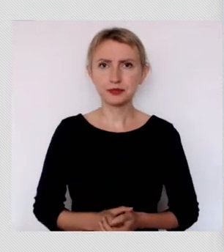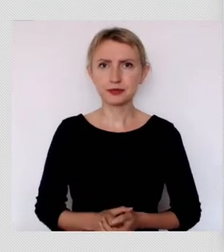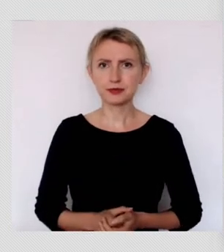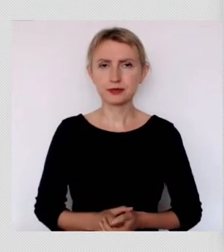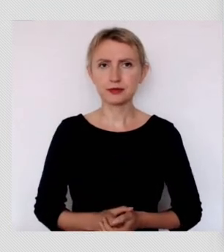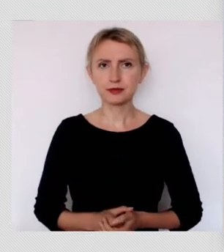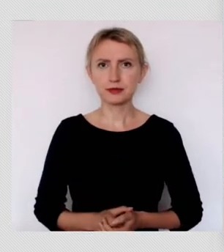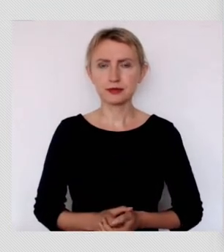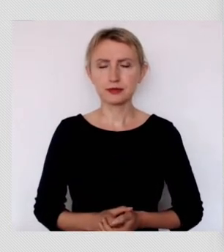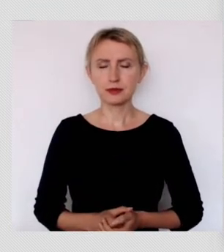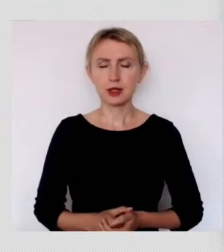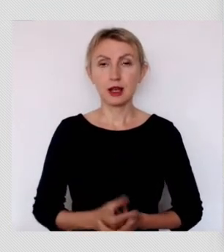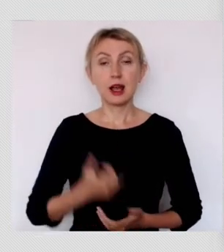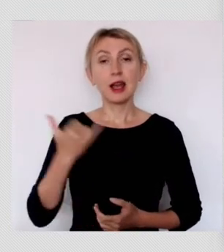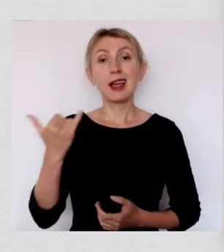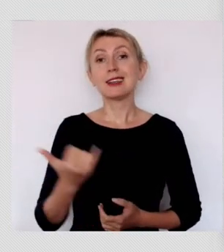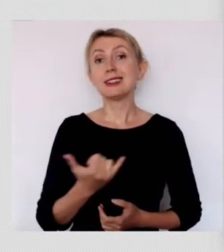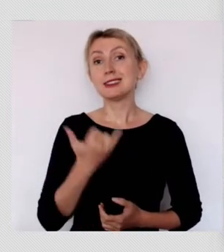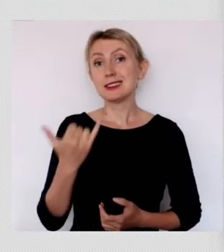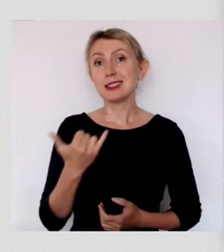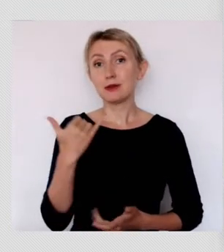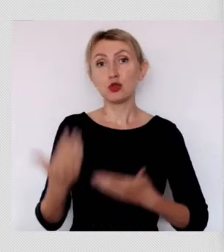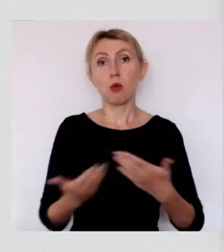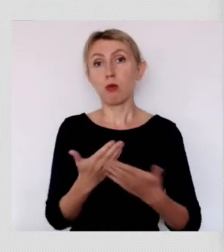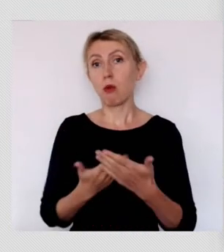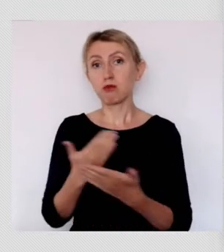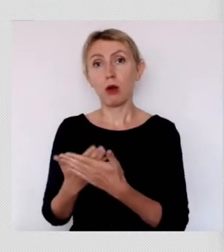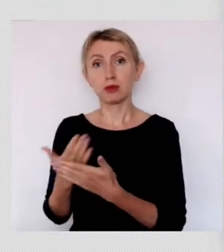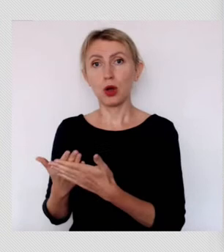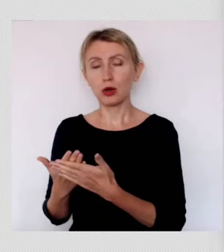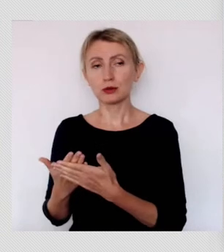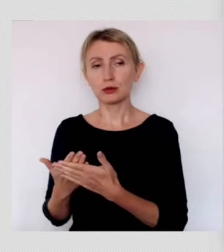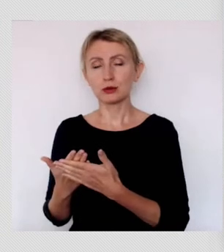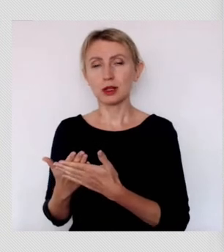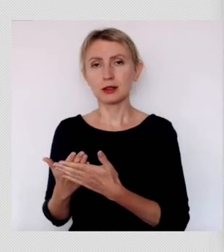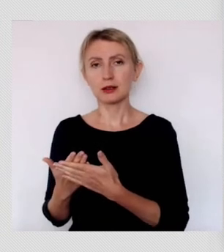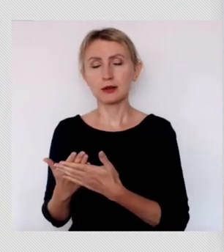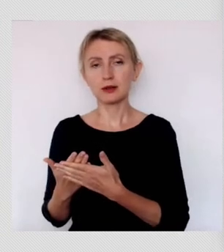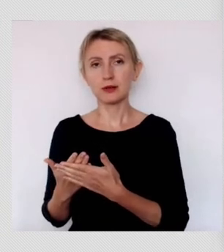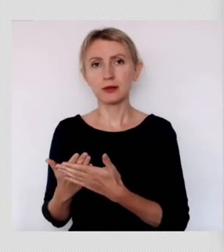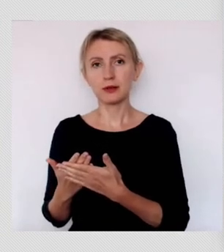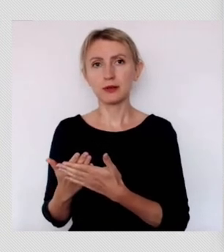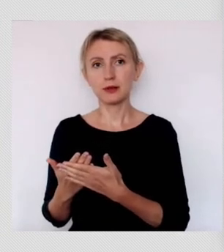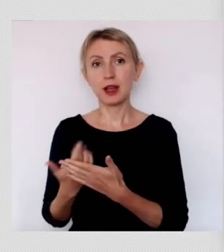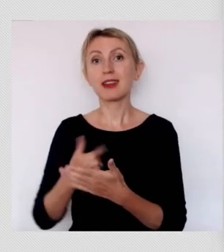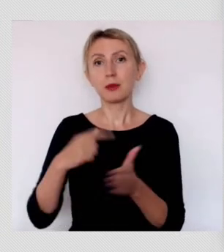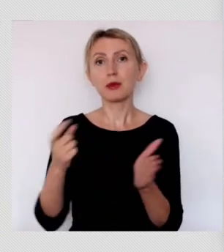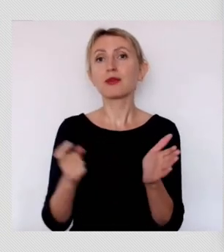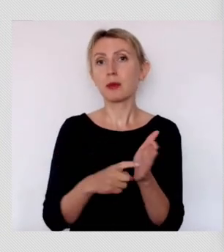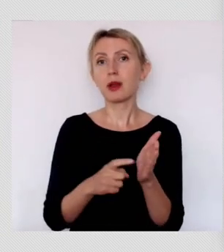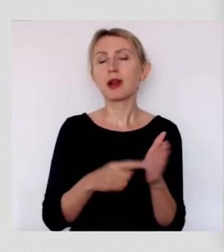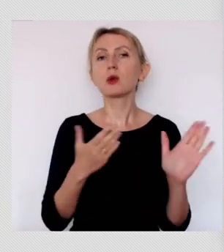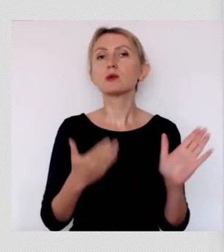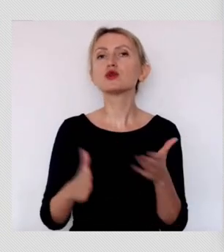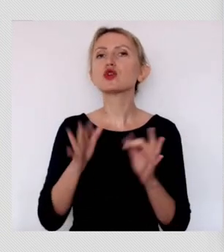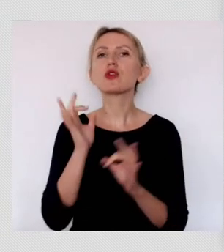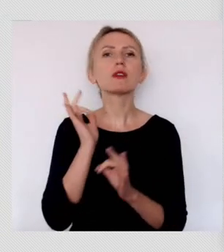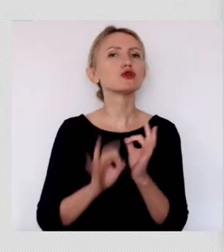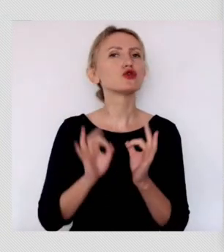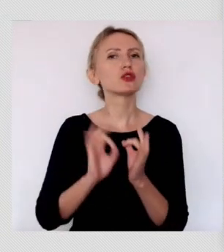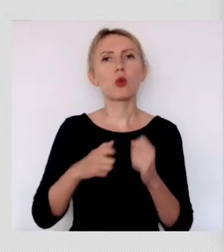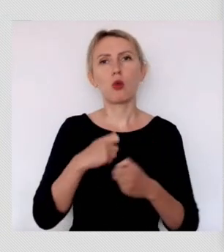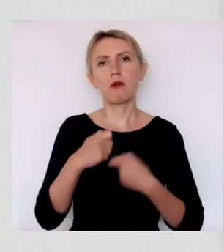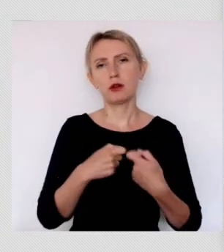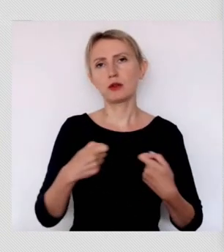I każdorazowo do każdego postulatu, mimo wszystko, domagałbym się przygotowania szczegółowych rozwiązań.